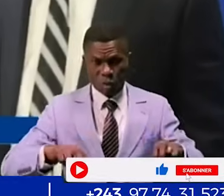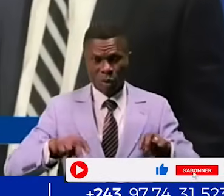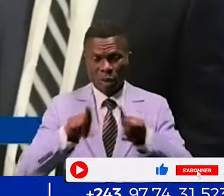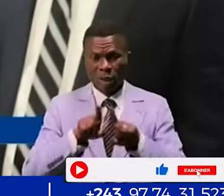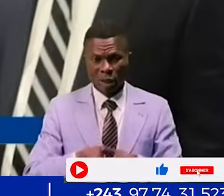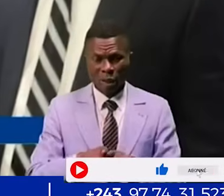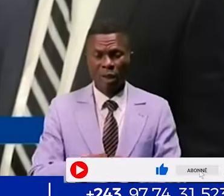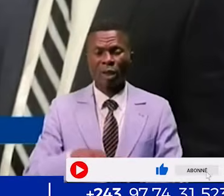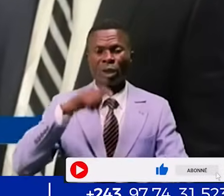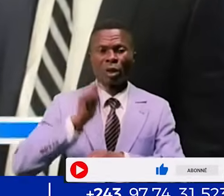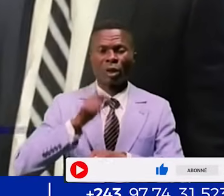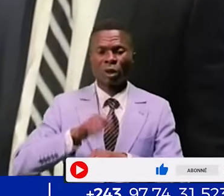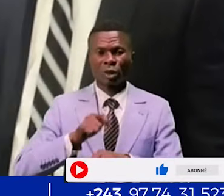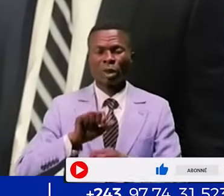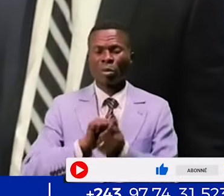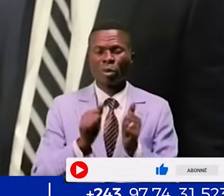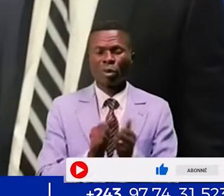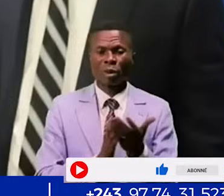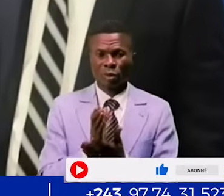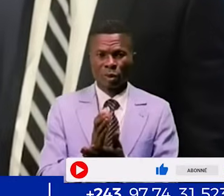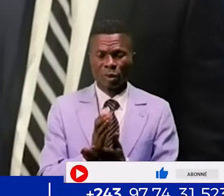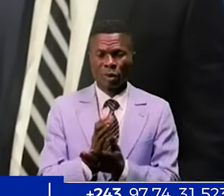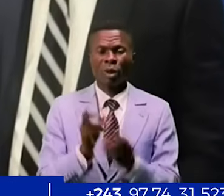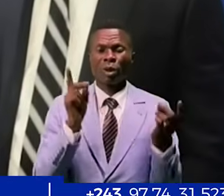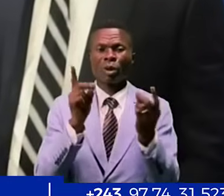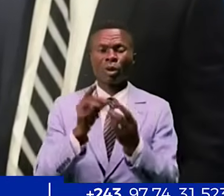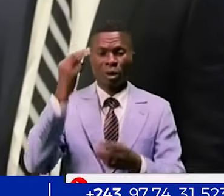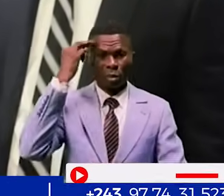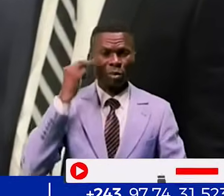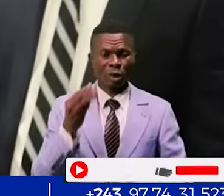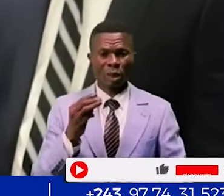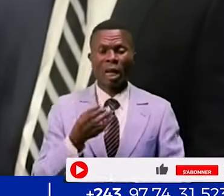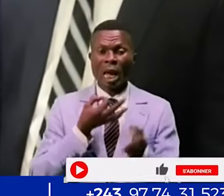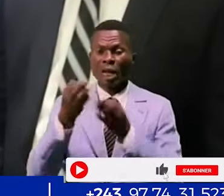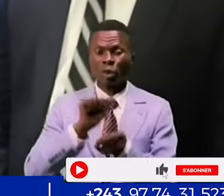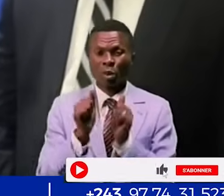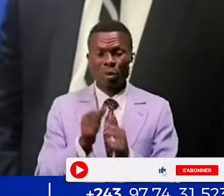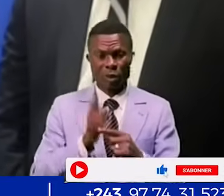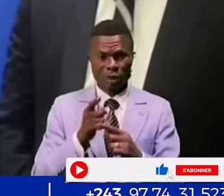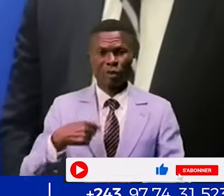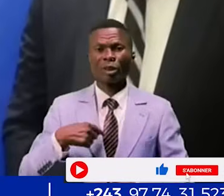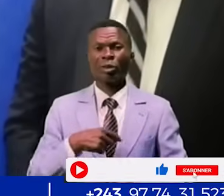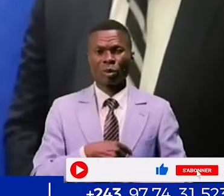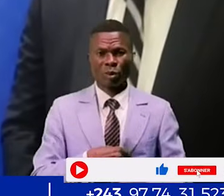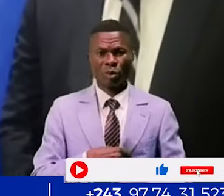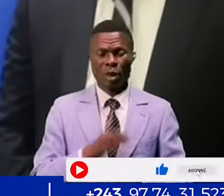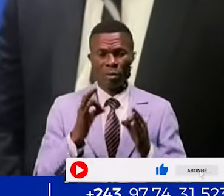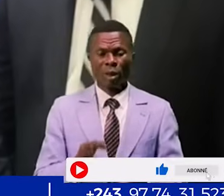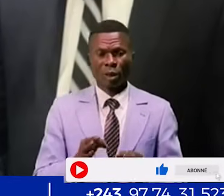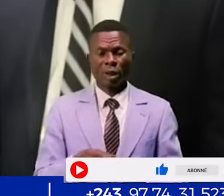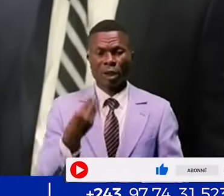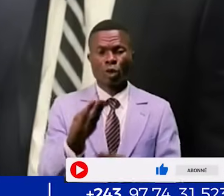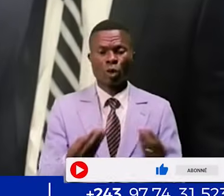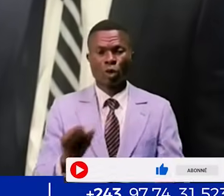découvrir de nouveaux gisements pour les générations futures. Nous sommes du genre à ne pas trop nous appuyer sur nos difficultés, mais plutôt à pouvoir